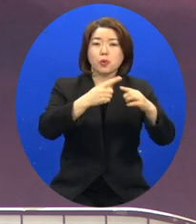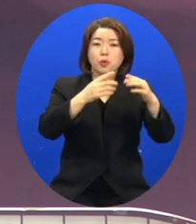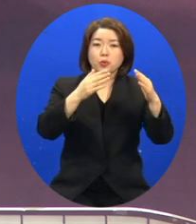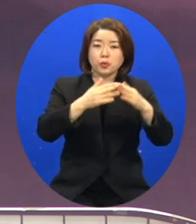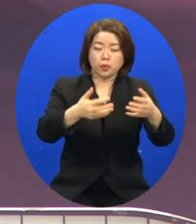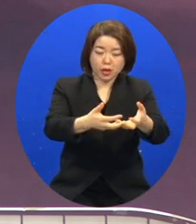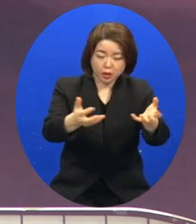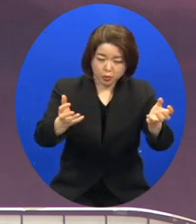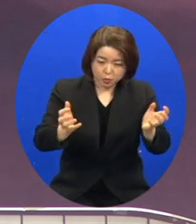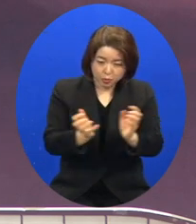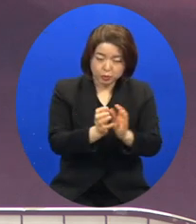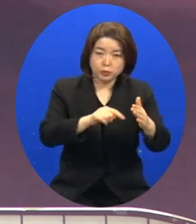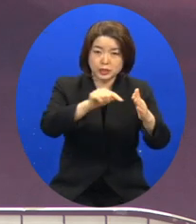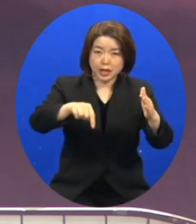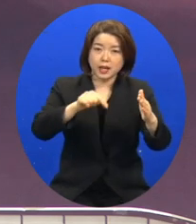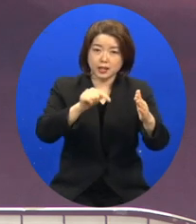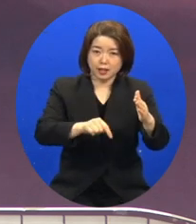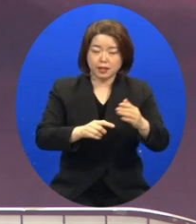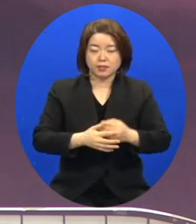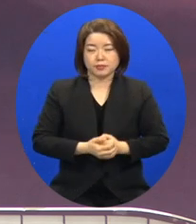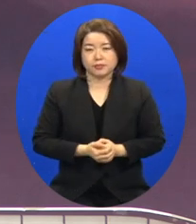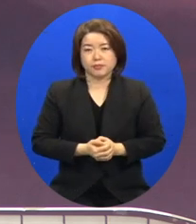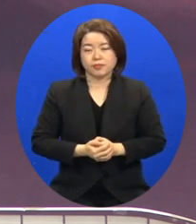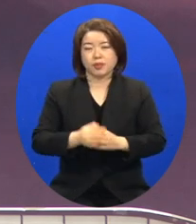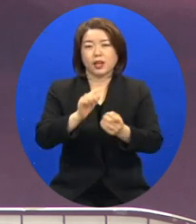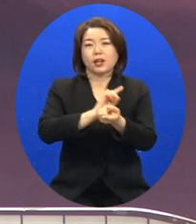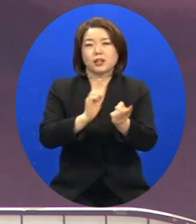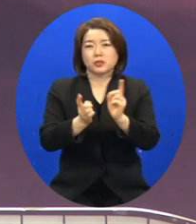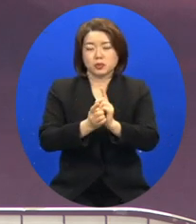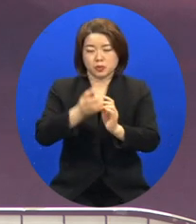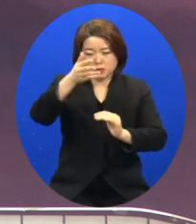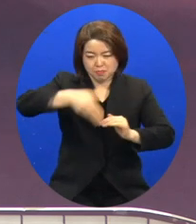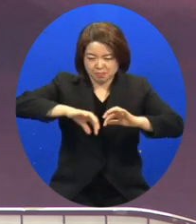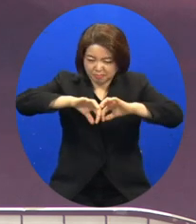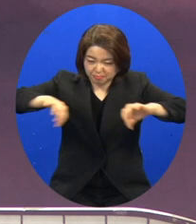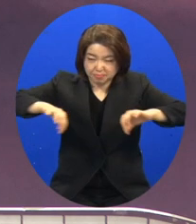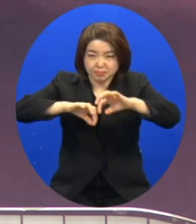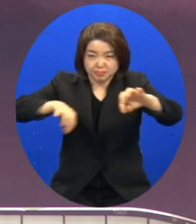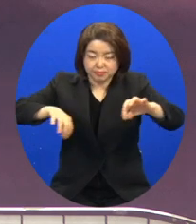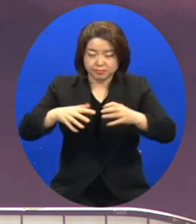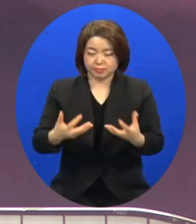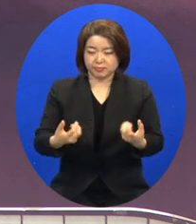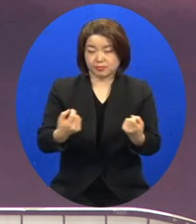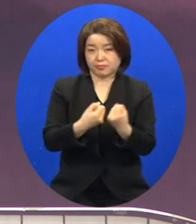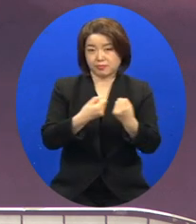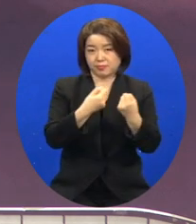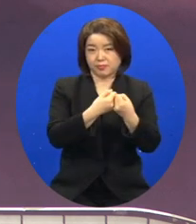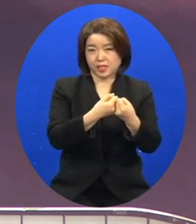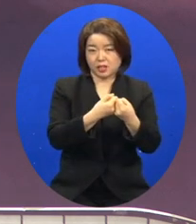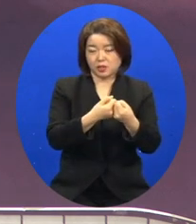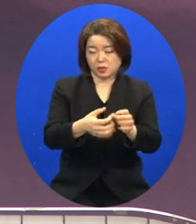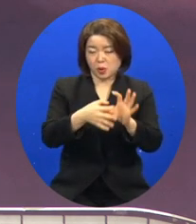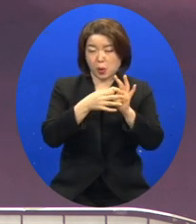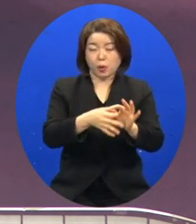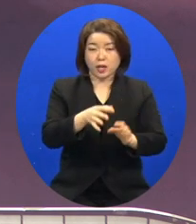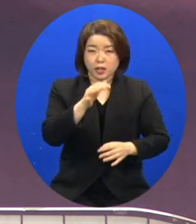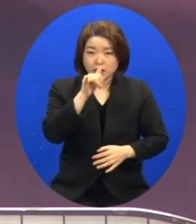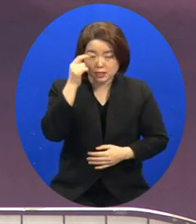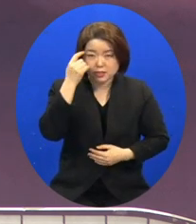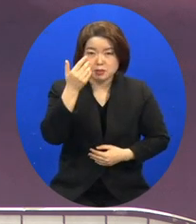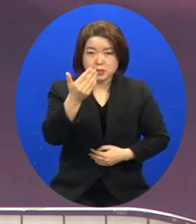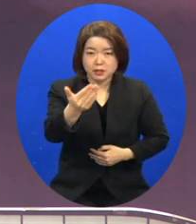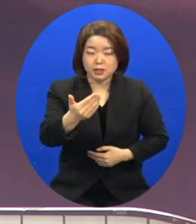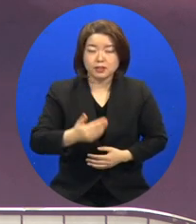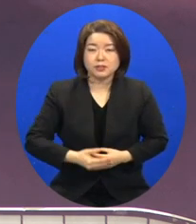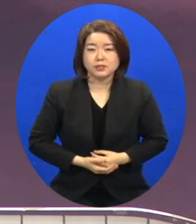공동체 안에서 서로 갈라지고 다투는 그런 관계가 혹시 있습니까